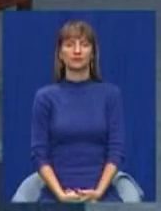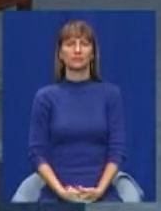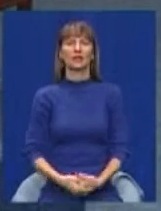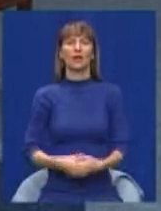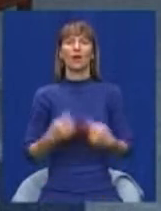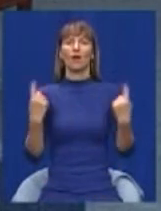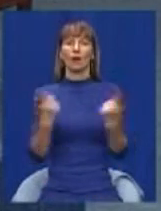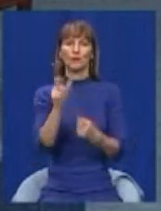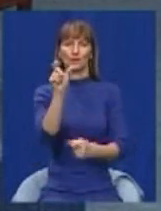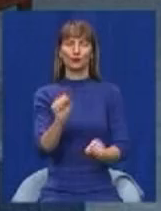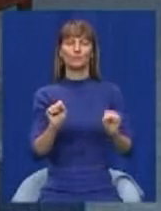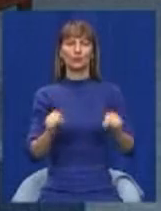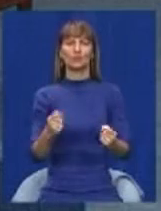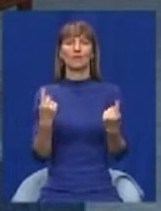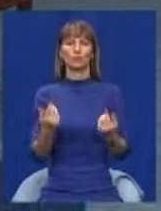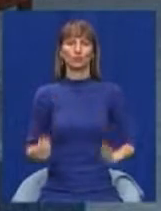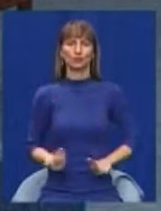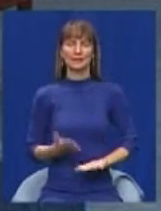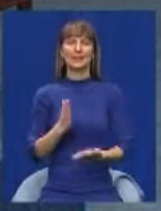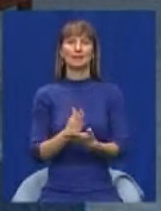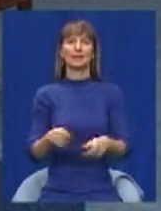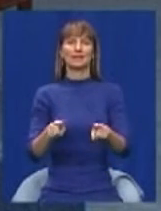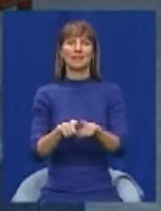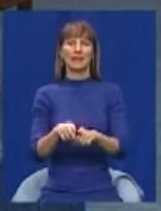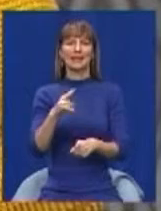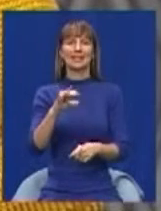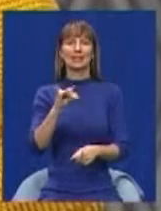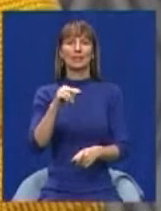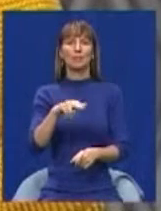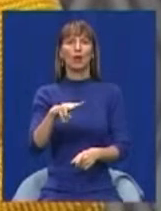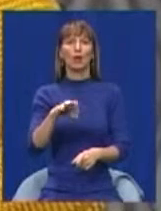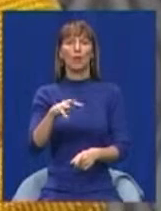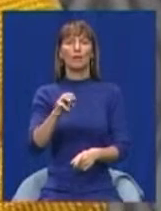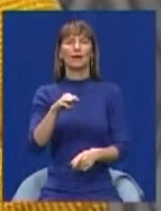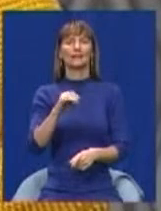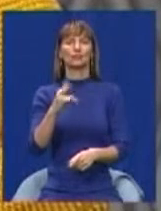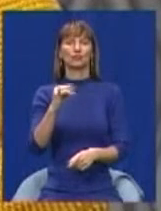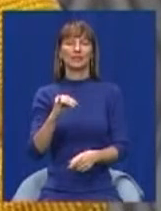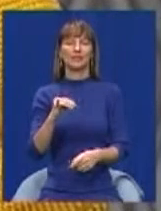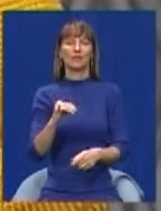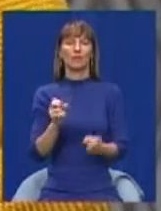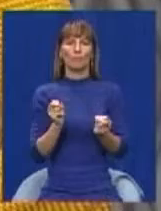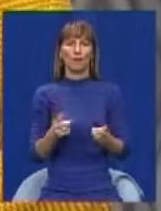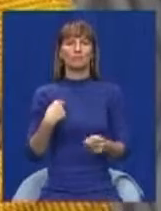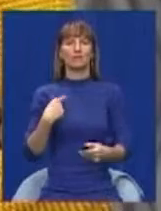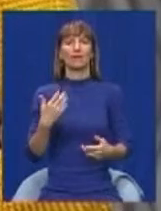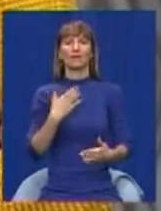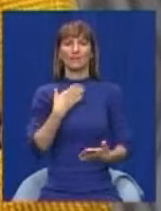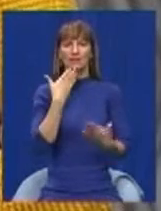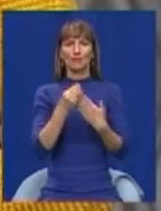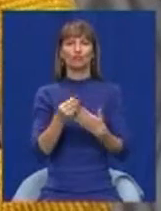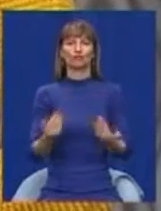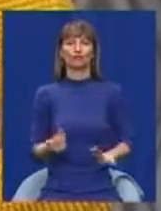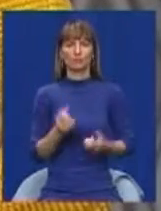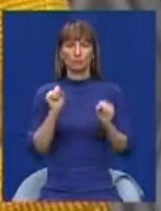Навіть звичайна людина може у повсякденному житті мати такі дипломатичні риси. Тобто ми в своєму повсякденному житті навіть можемо не помічати,